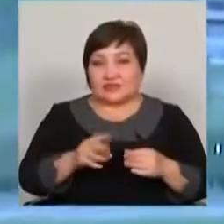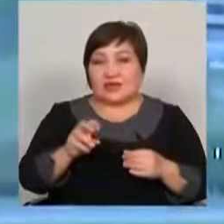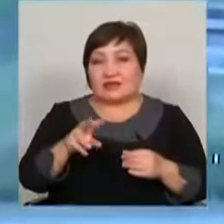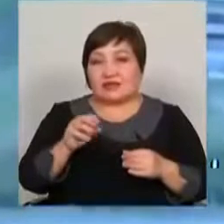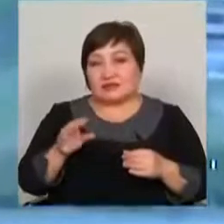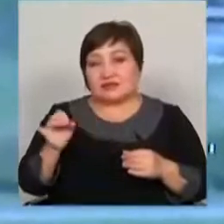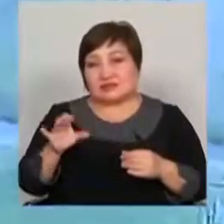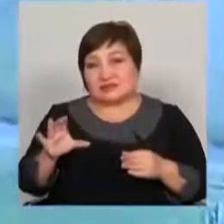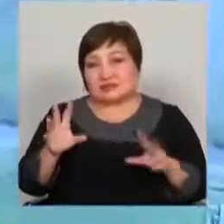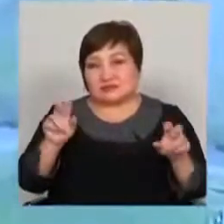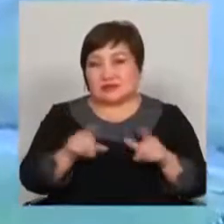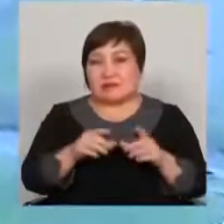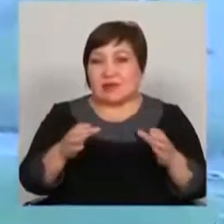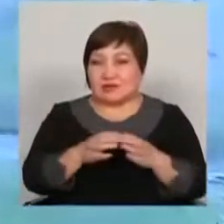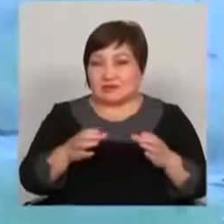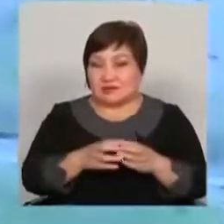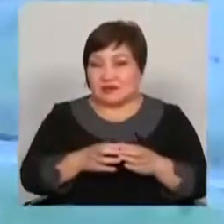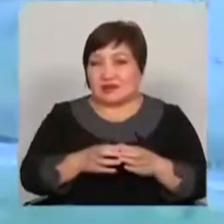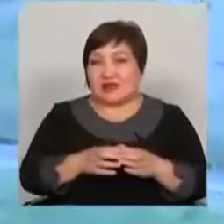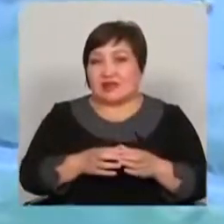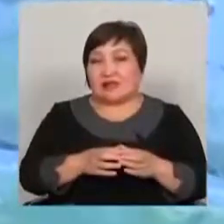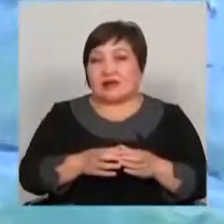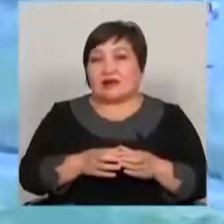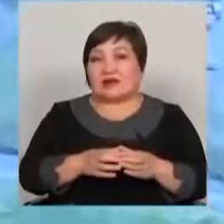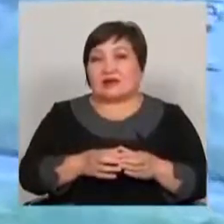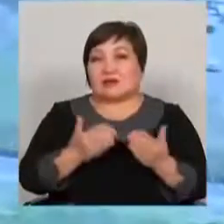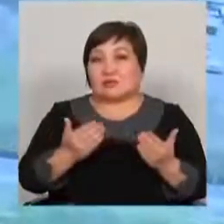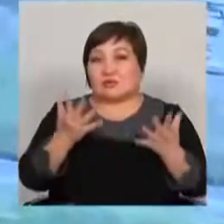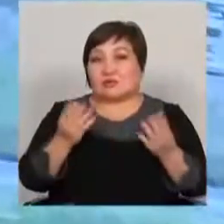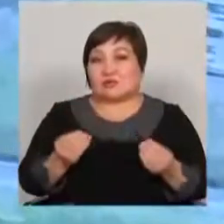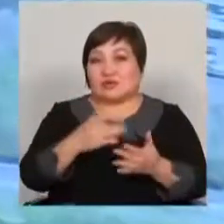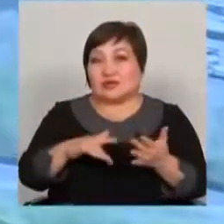компания. Бүгінгі күні қала бойынша